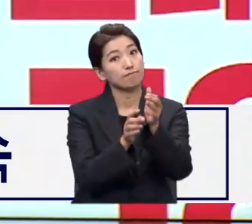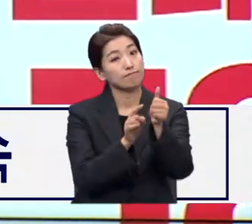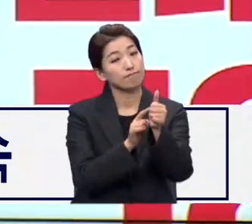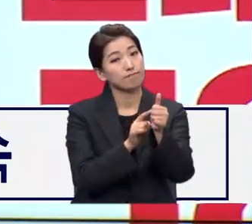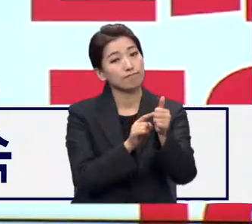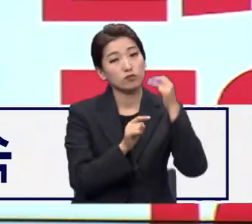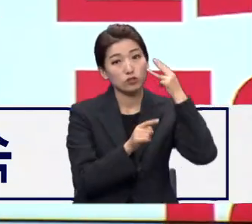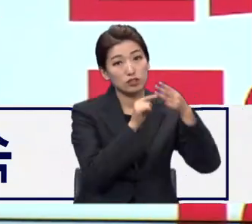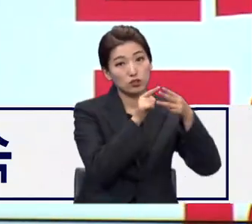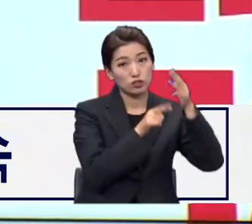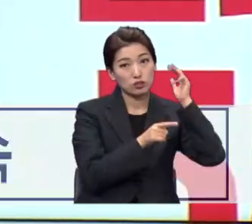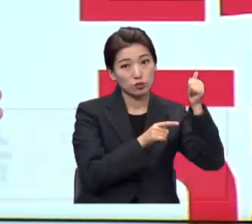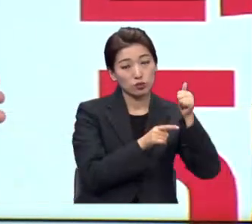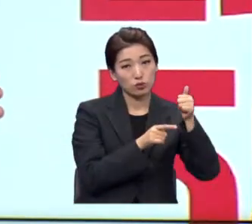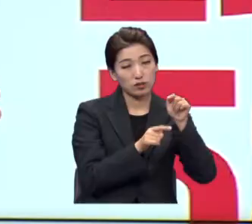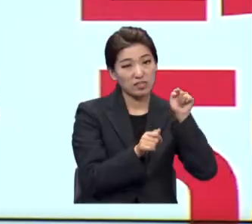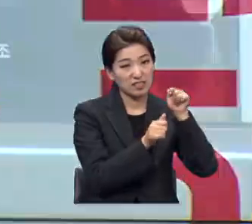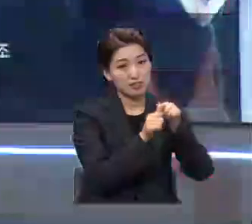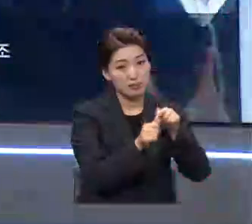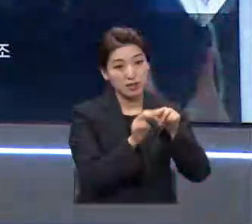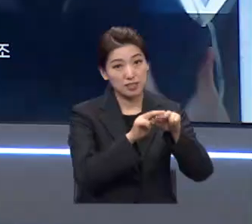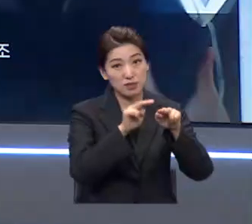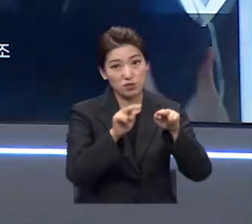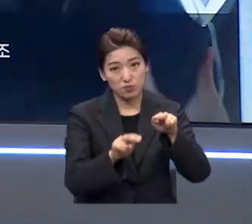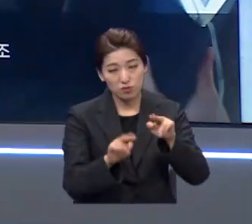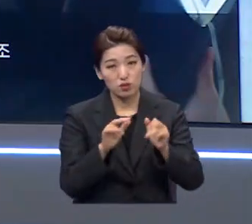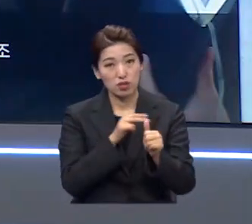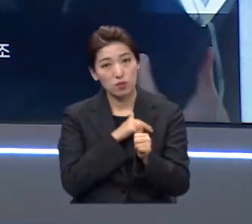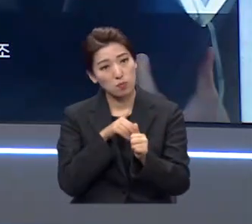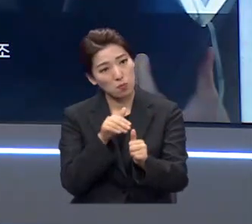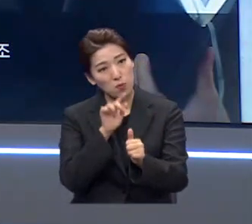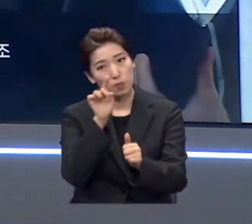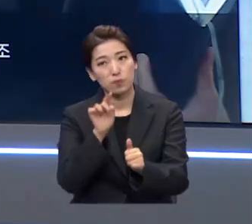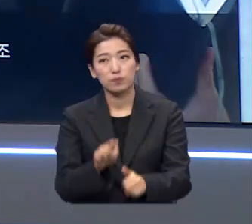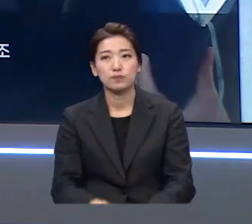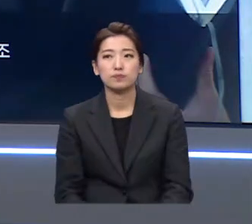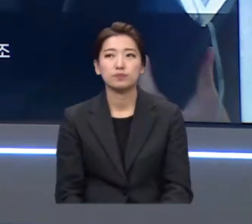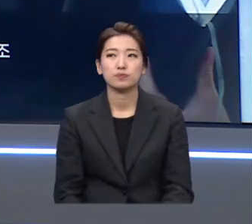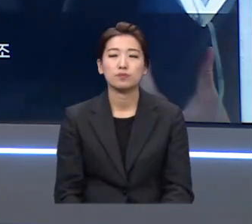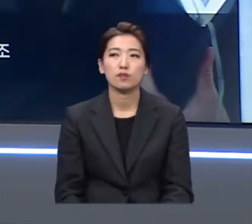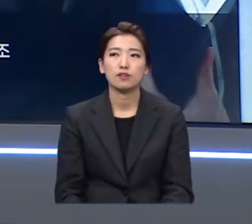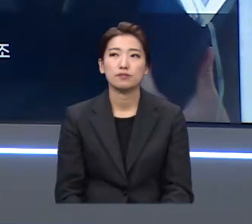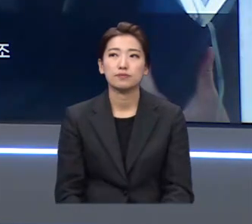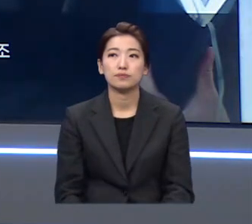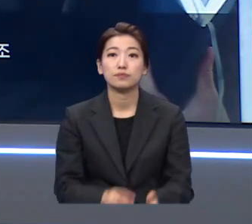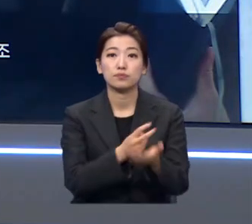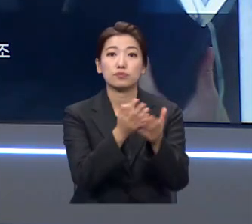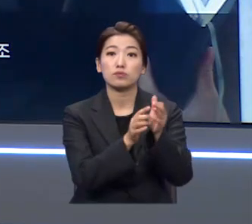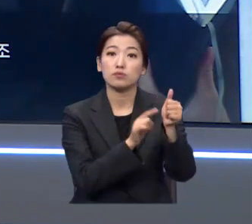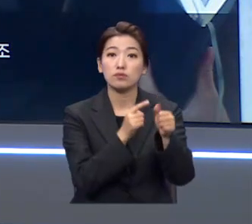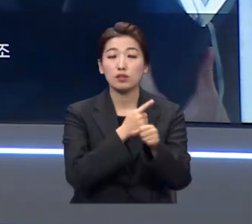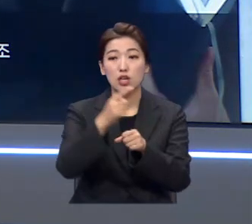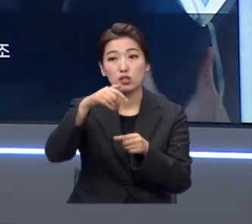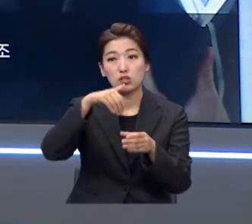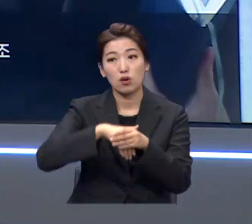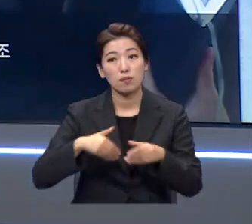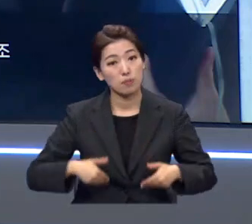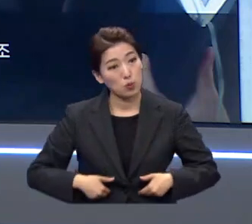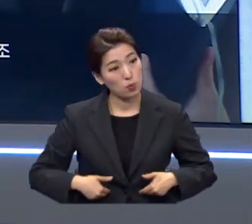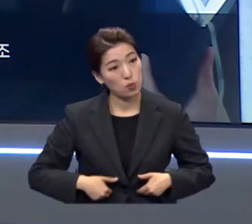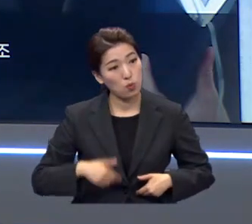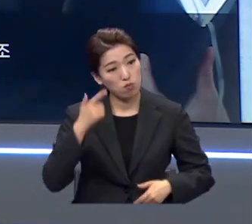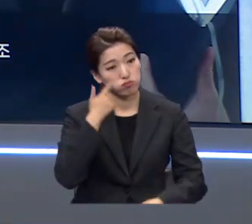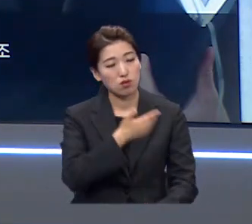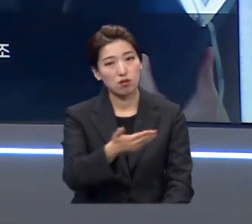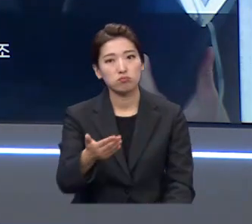말씀을 하셨는데 여론 조사가 또 나왔습니다 한동훈 장관 총선에 나와야 하느냐라는 질문에 대해서